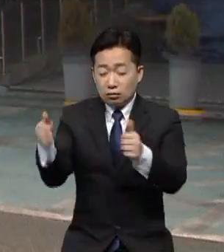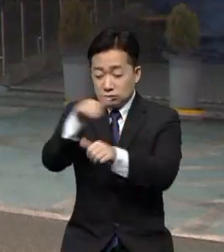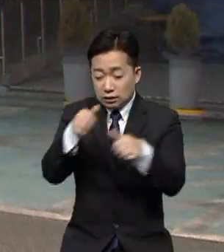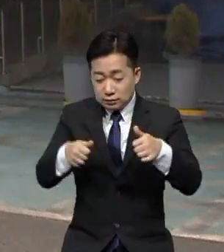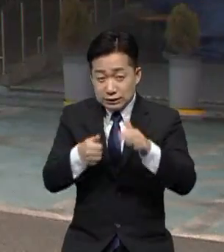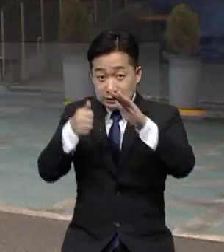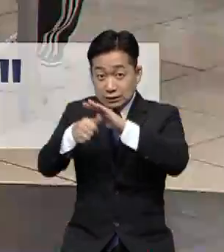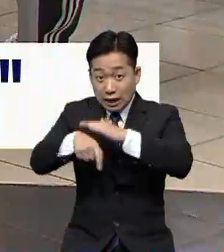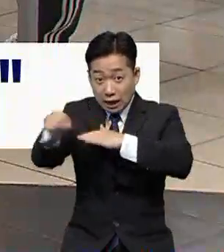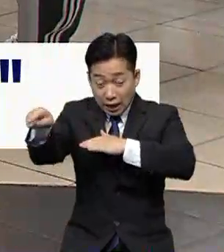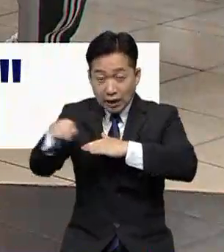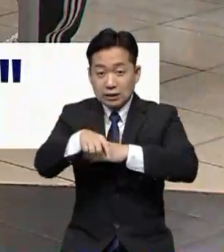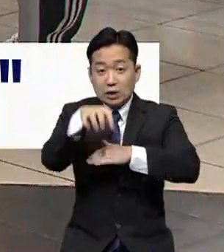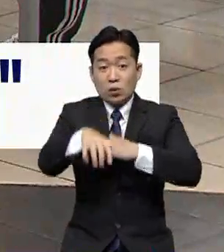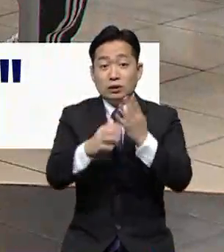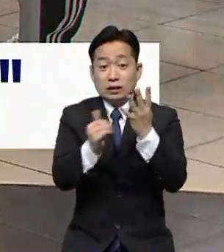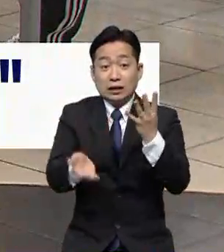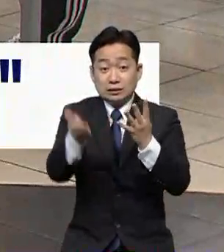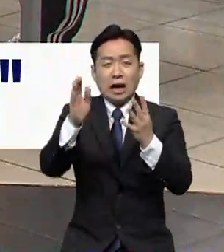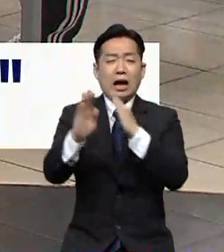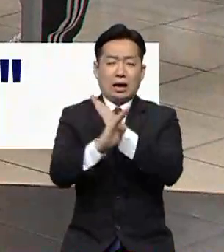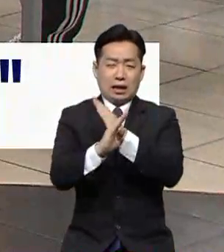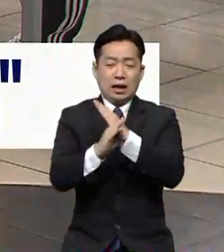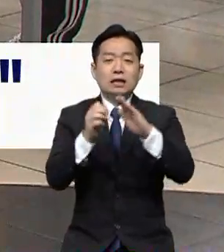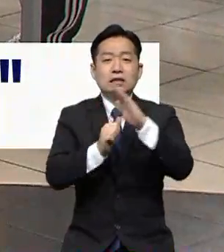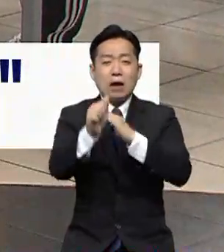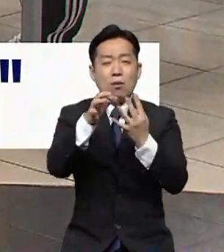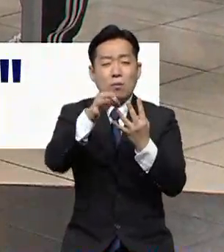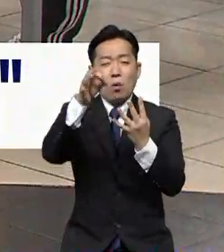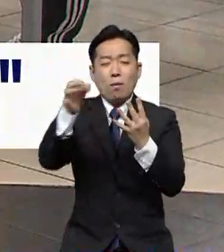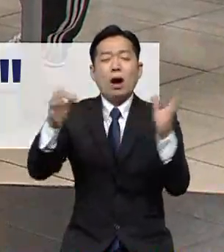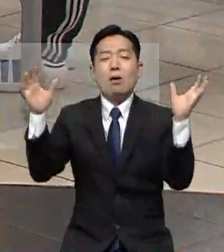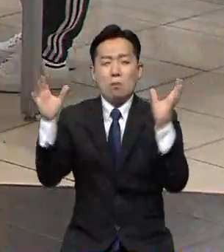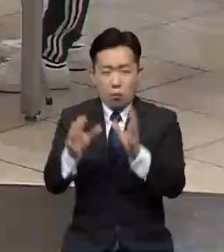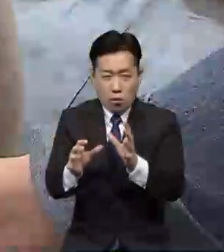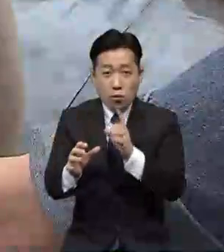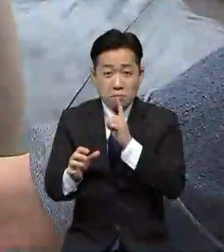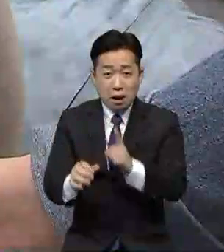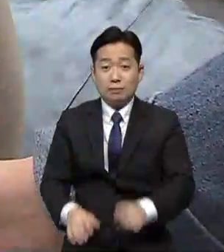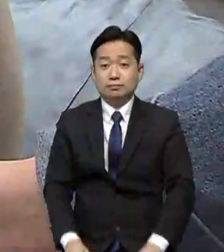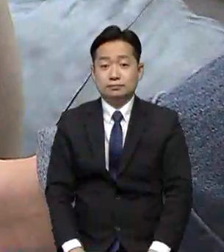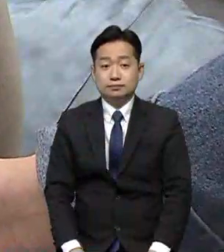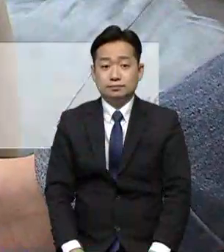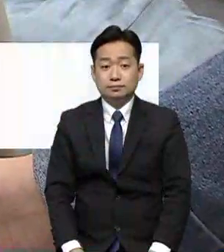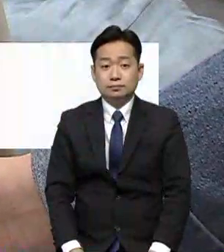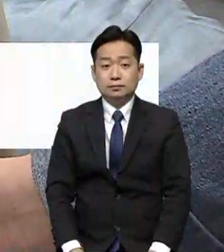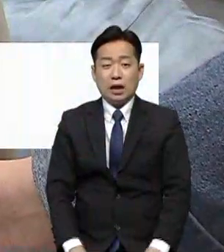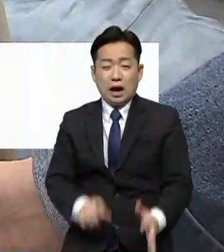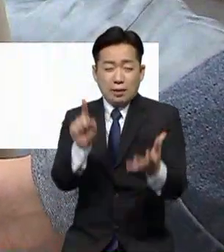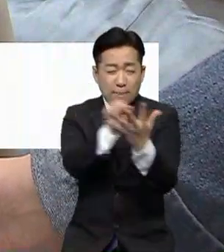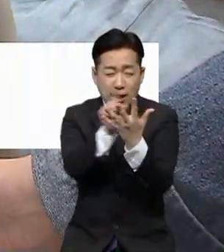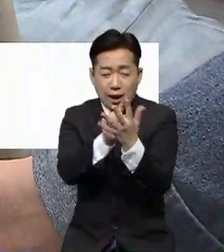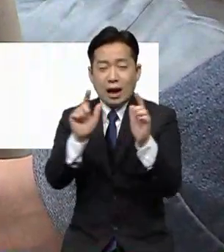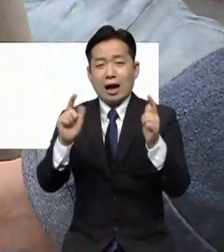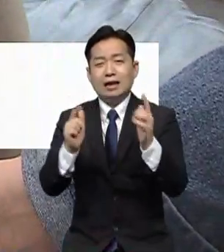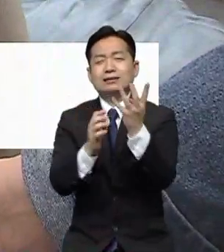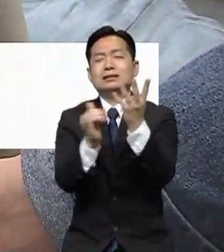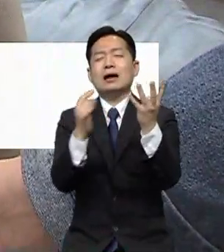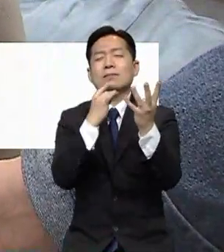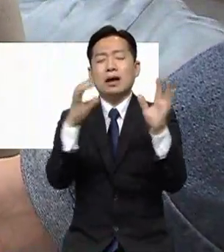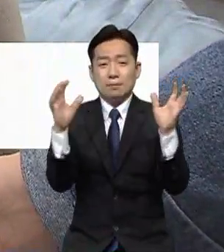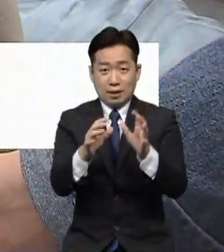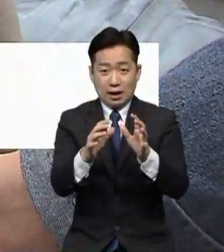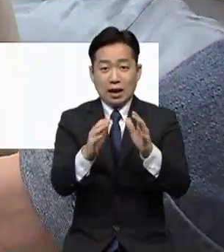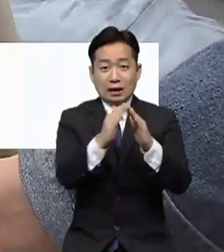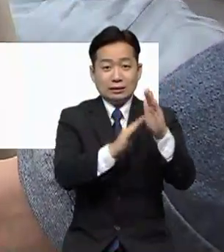이 가족. 4명을 넘지 않게 가족 대표를 뽑아 모이기로 했습니다. 또 다 만나는 것도 아니고 4명만 각